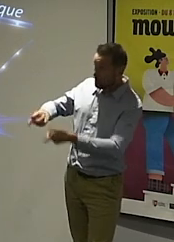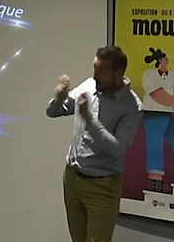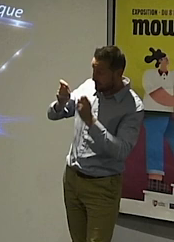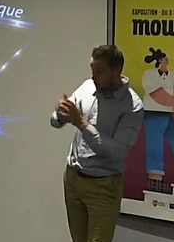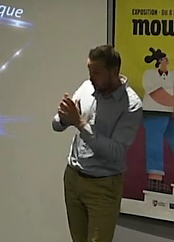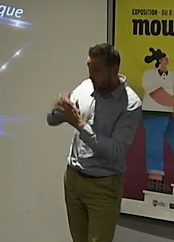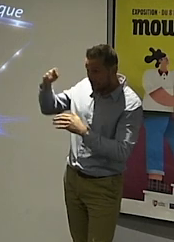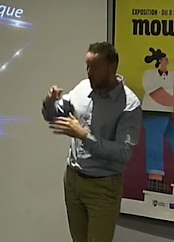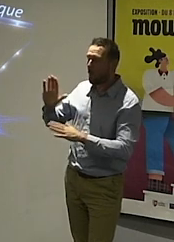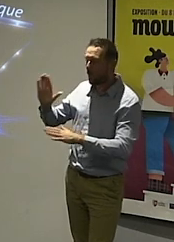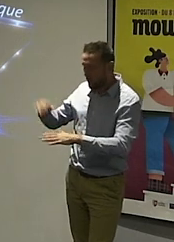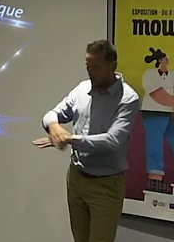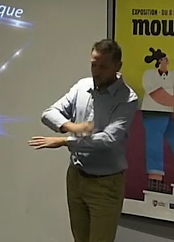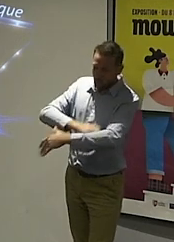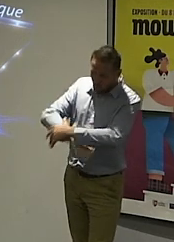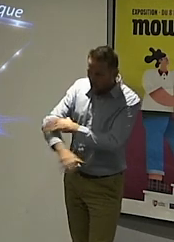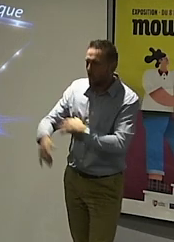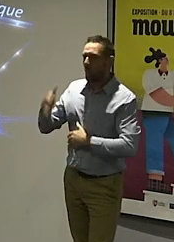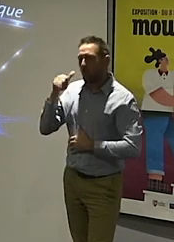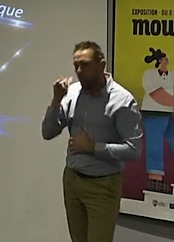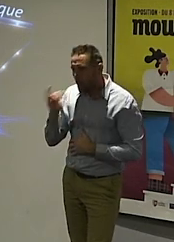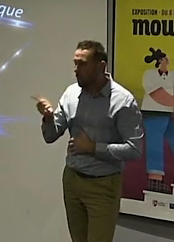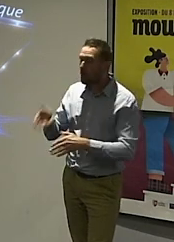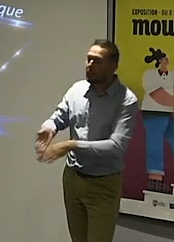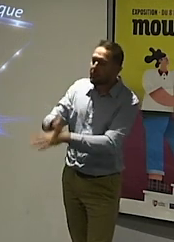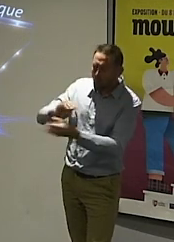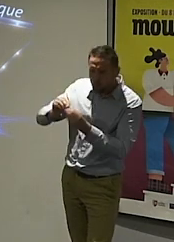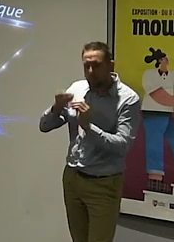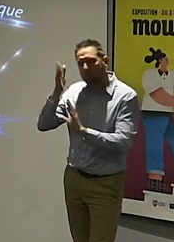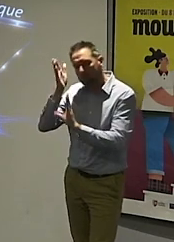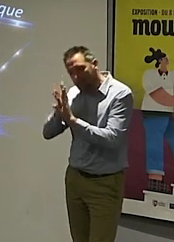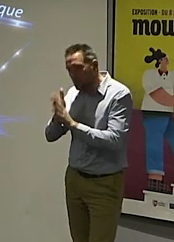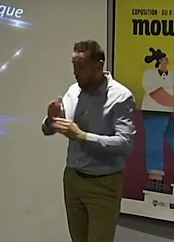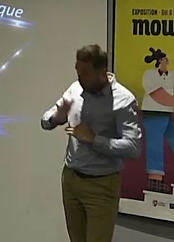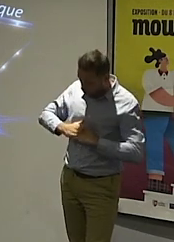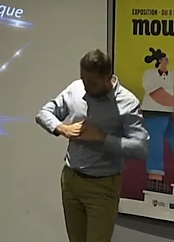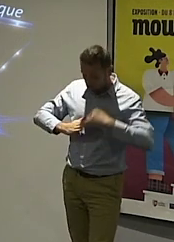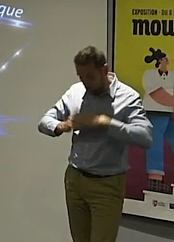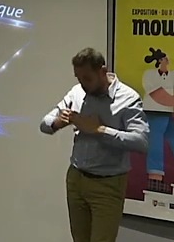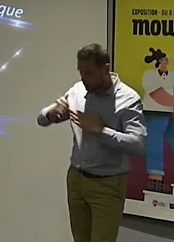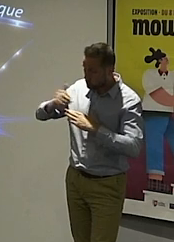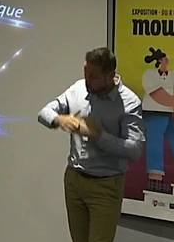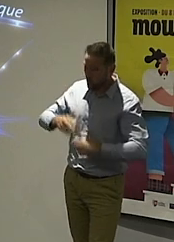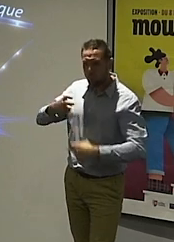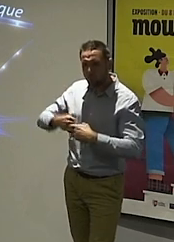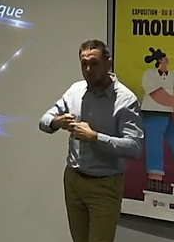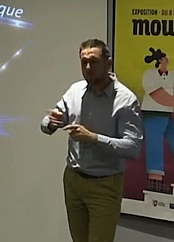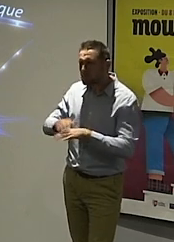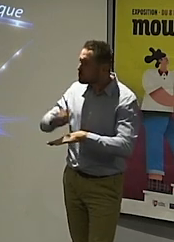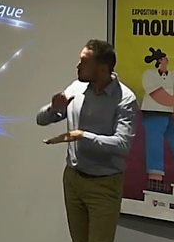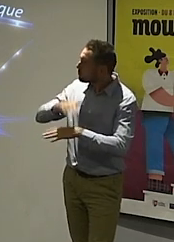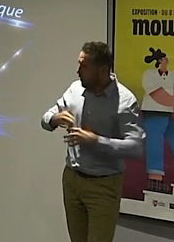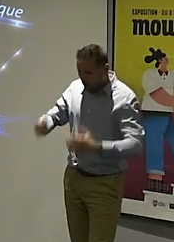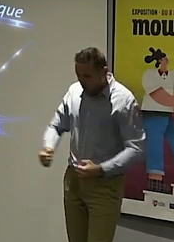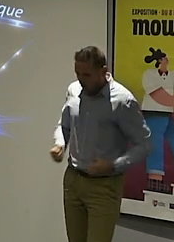perdu, ça y est, on se réapproprie la vie, etc. Mais enfin, c'est quand même un gros engagement moral. Sinon, moi, je